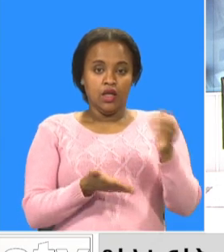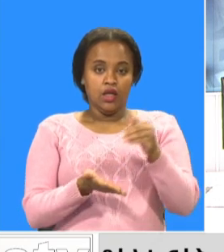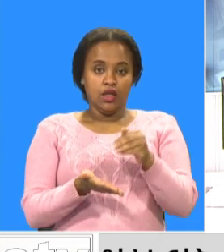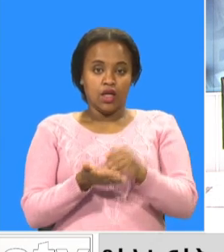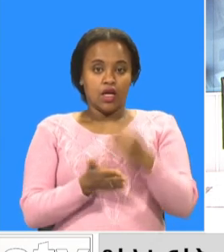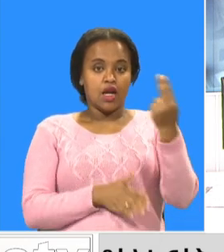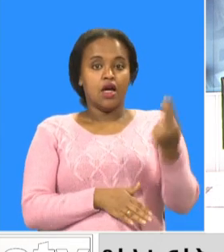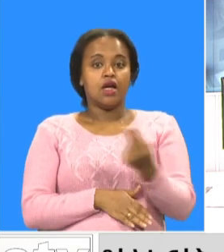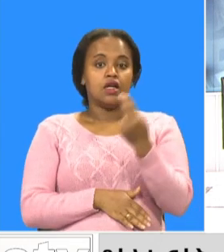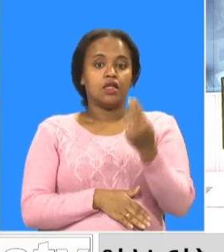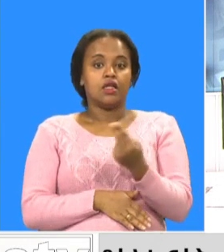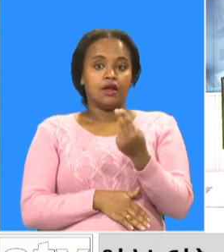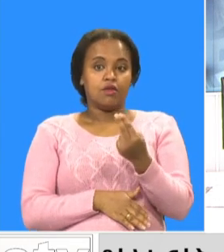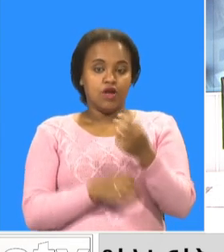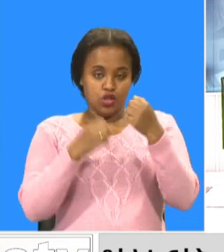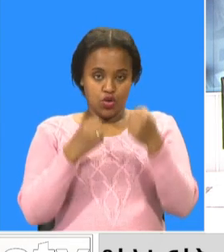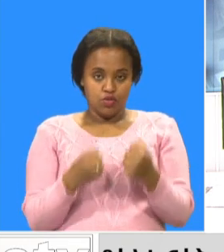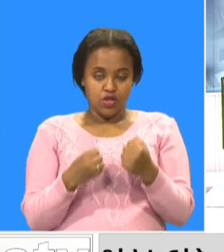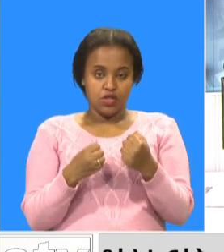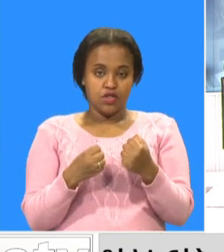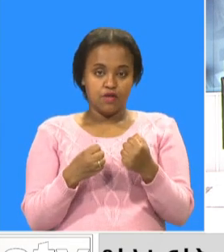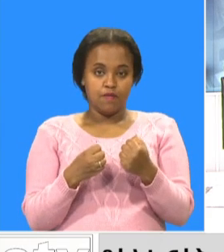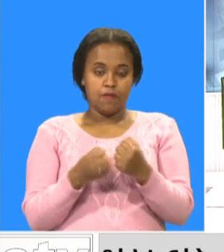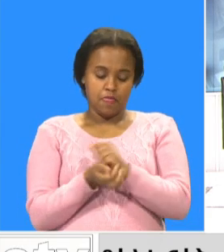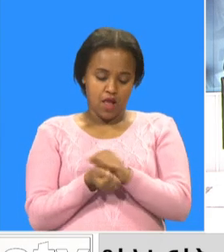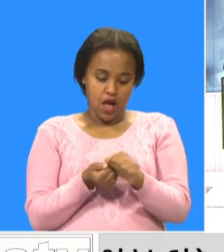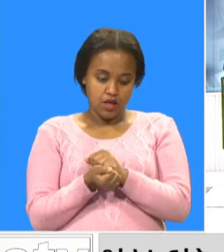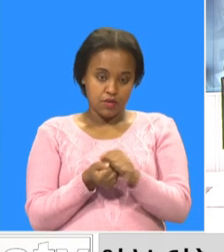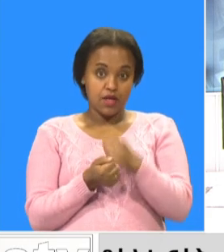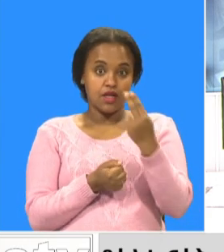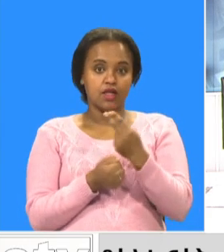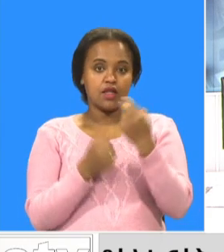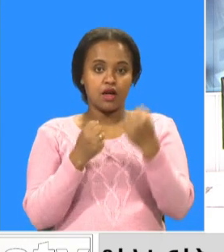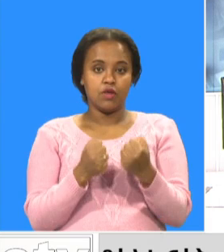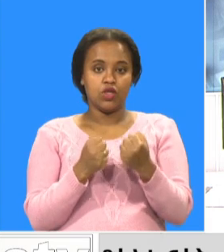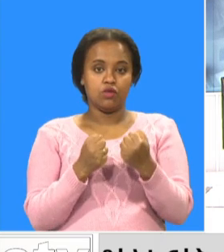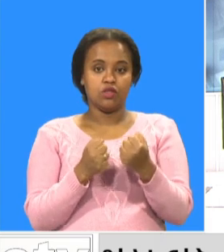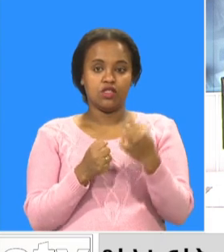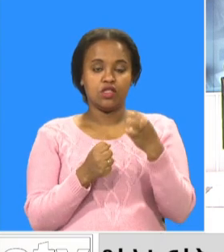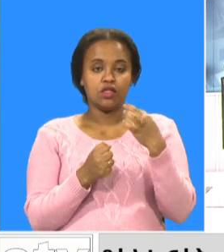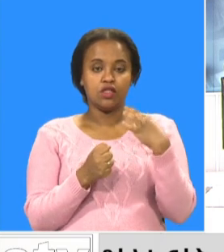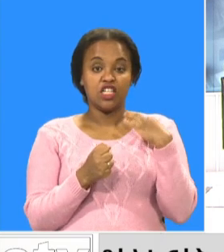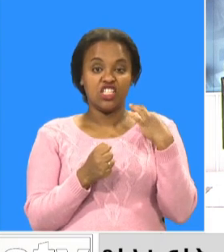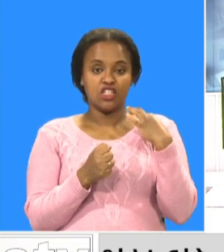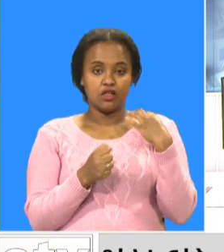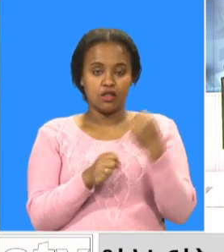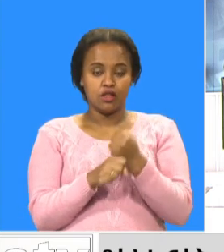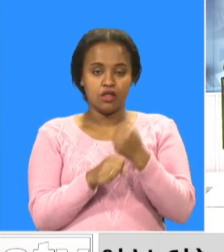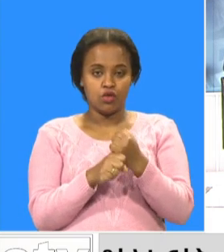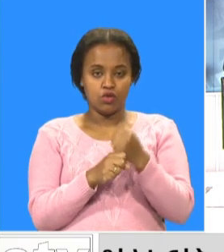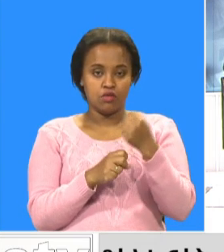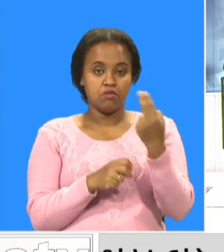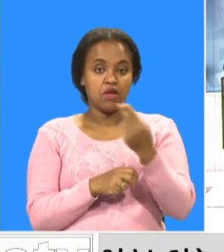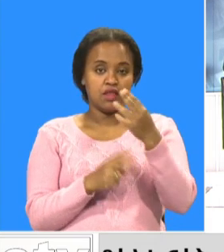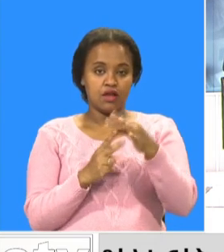እንደገና ልንጠቀማቸው የምንችል አጥበን ልንጠቀማቸው የምንችል ከጨርቅ የተሰሩትን መጠቀም ይመረጣል።